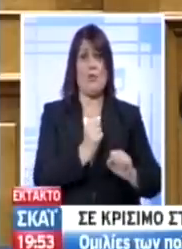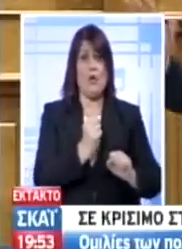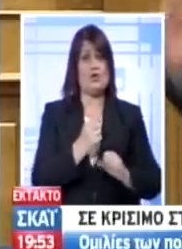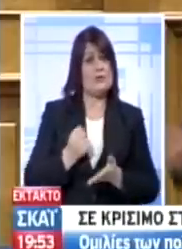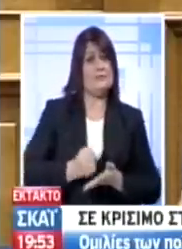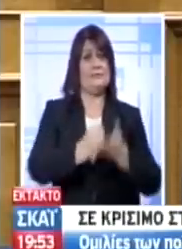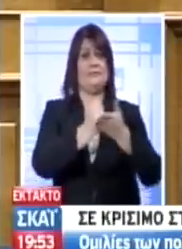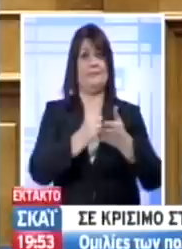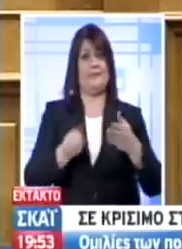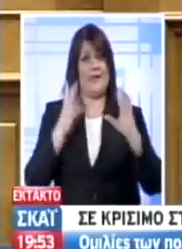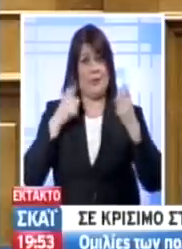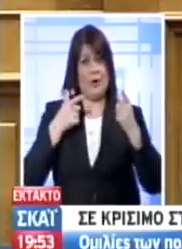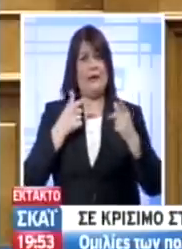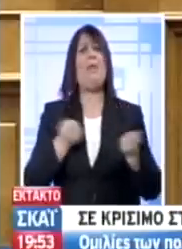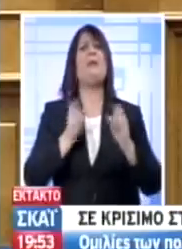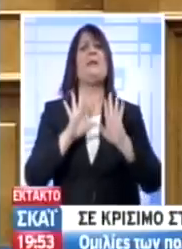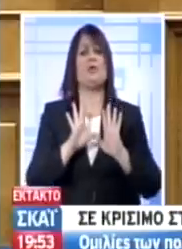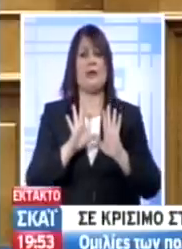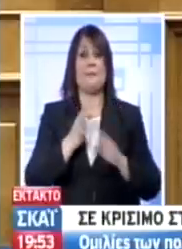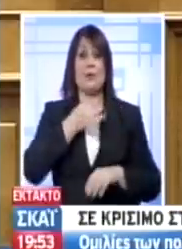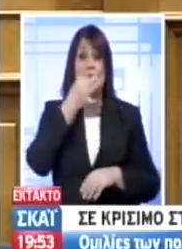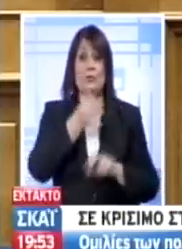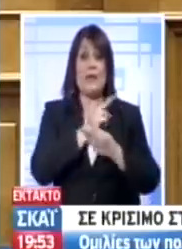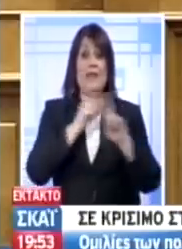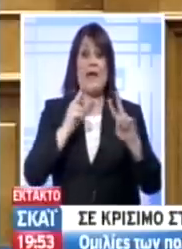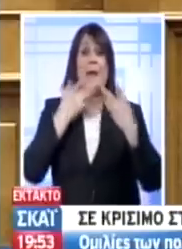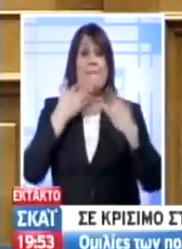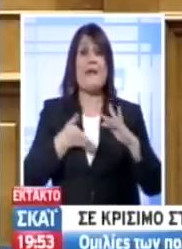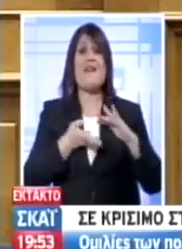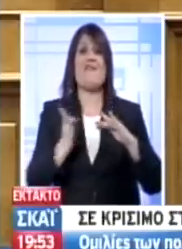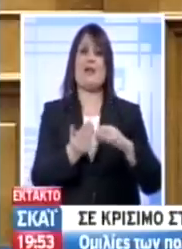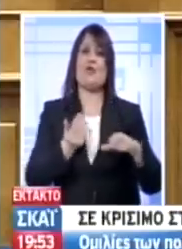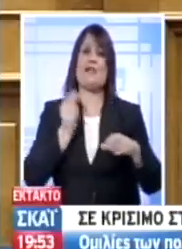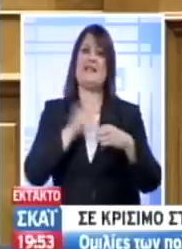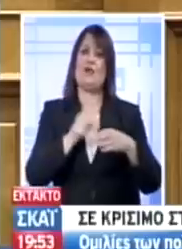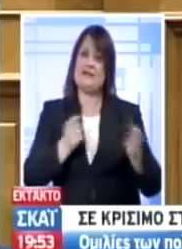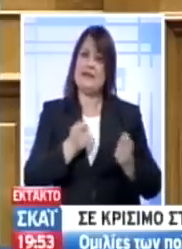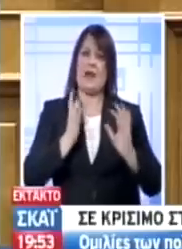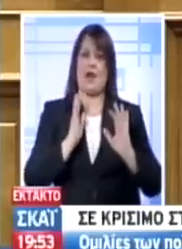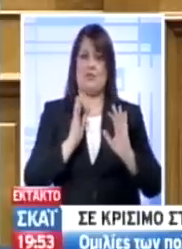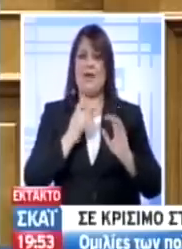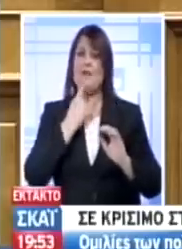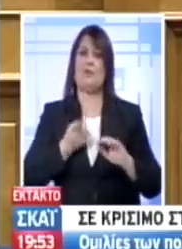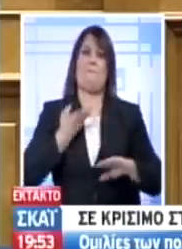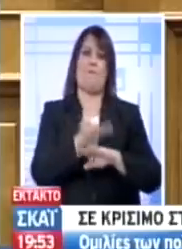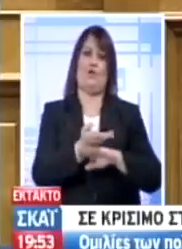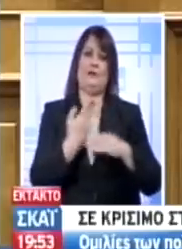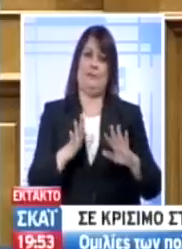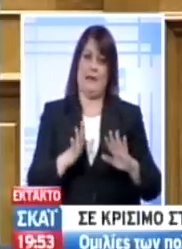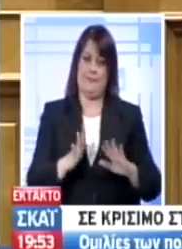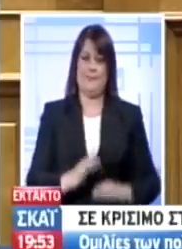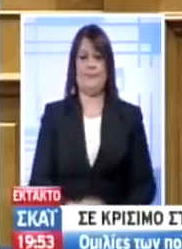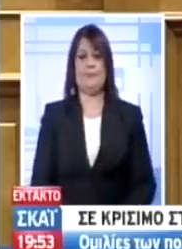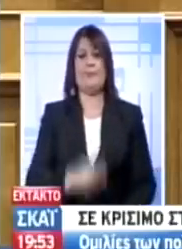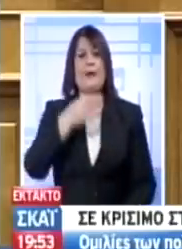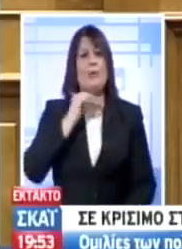μάλιστα, σαν να μην συνέβη τίποτα. Του είπα καθαρά να παραιτηθεί και να πάμε σε εκλογές. Αυτή είναι η πρότασή μου. Δεν